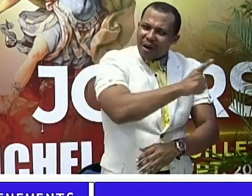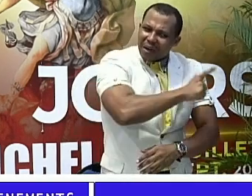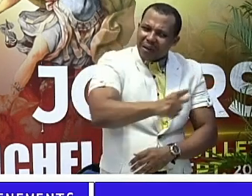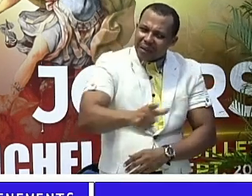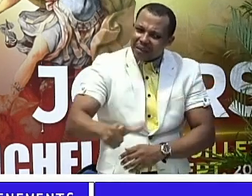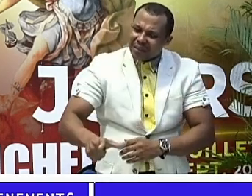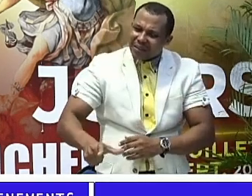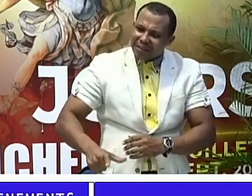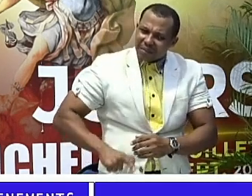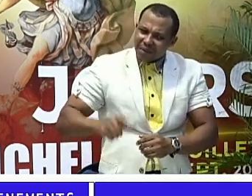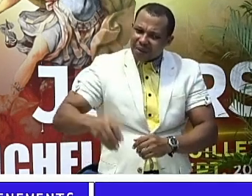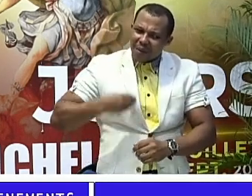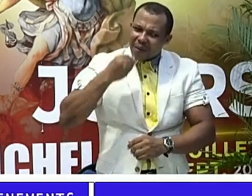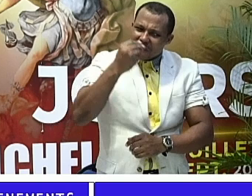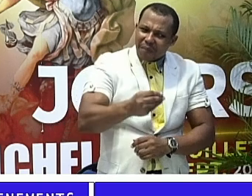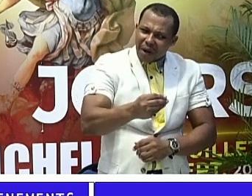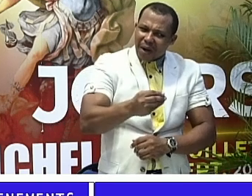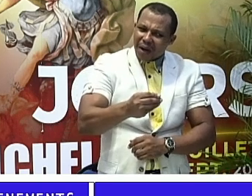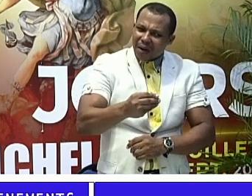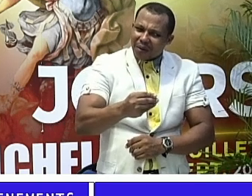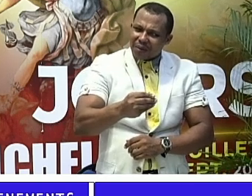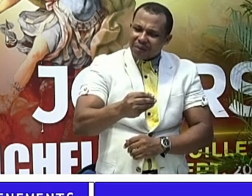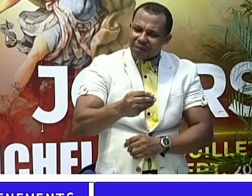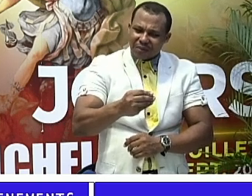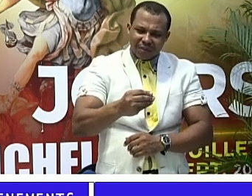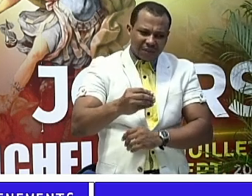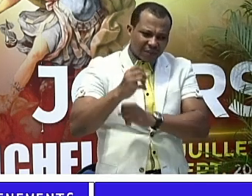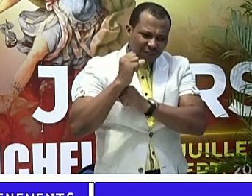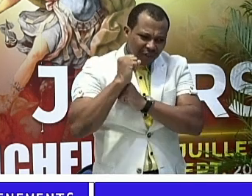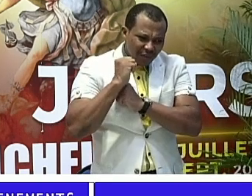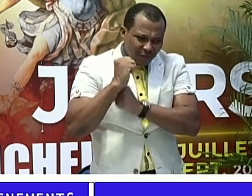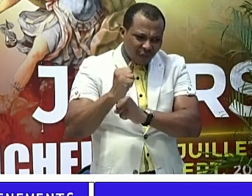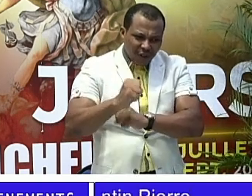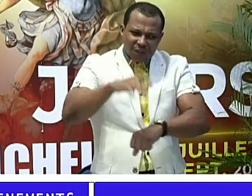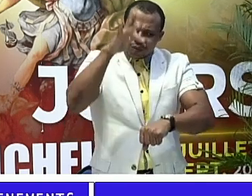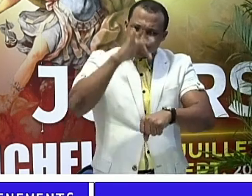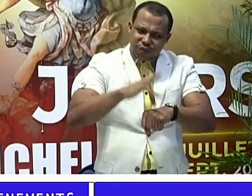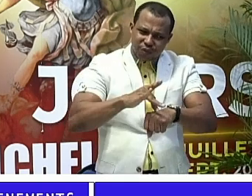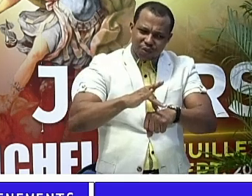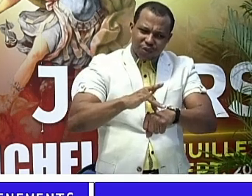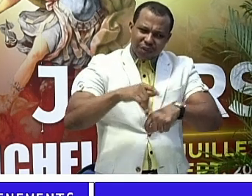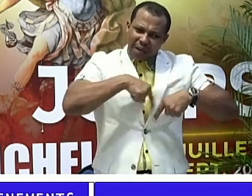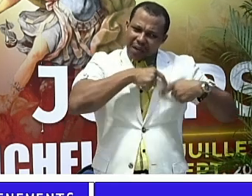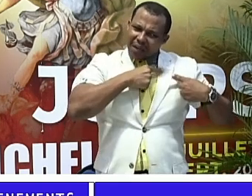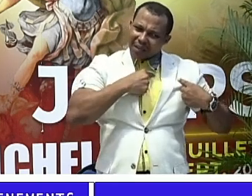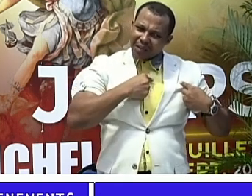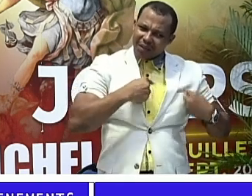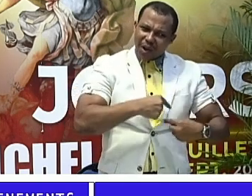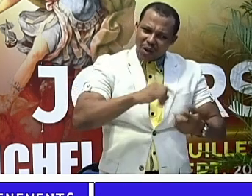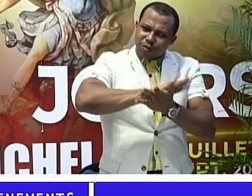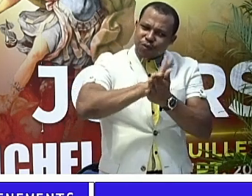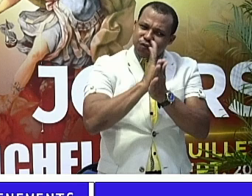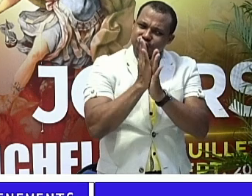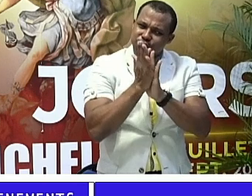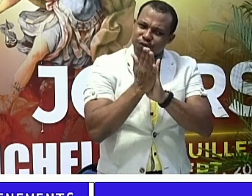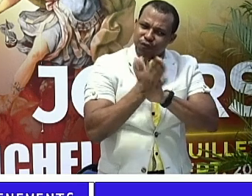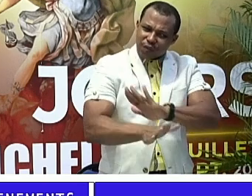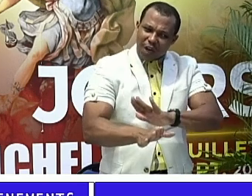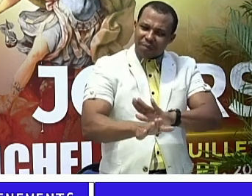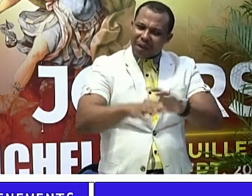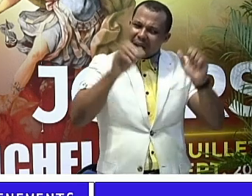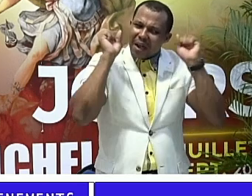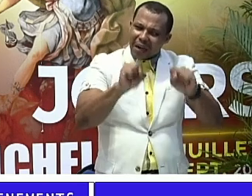au papa. Parlez dans le cœur, touchez le cœur. Pour la paix capable de régner dans le